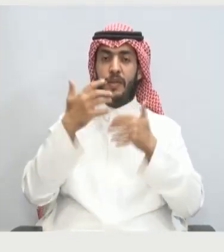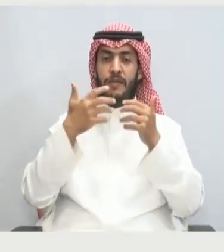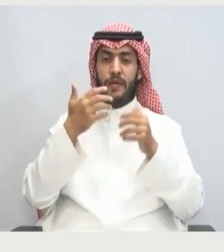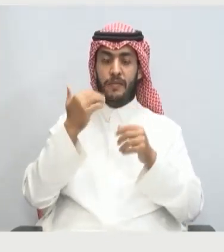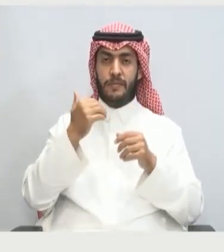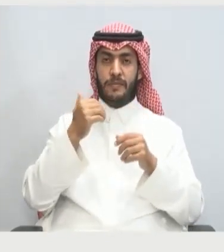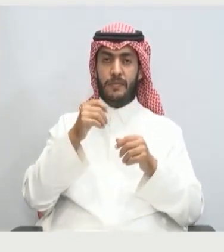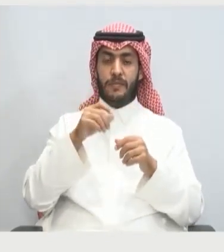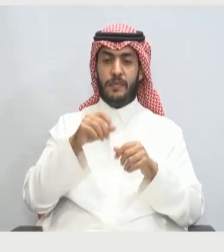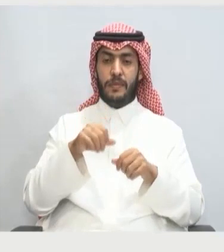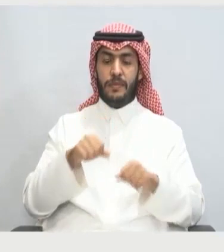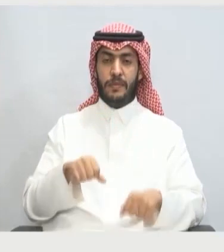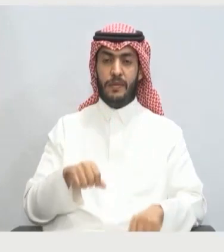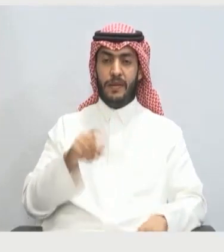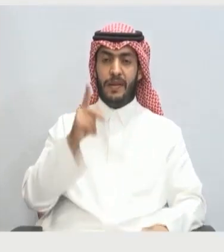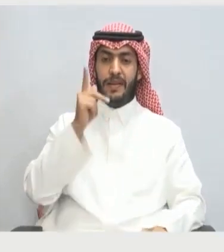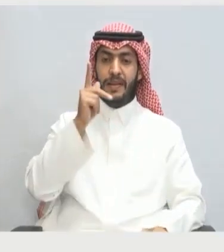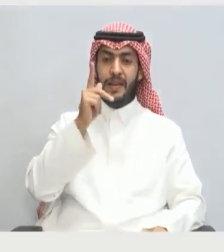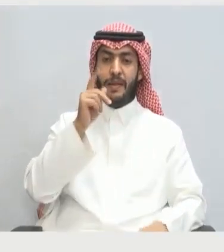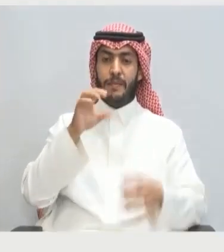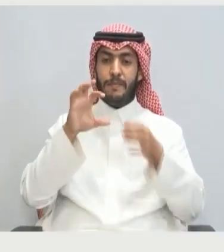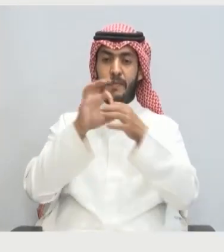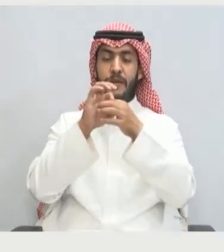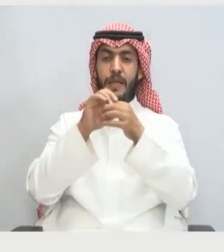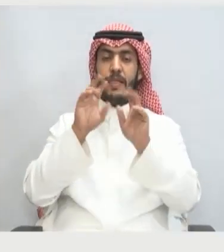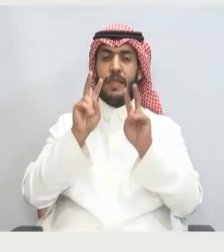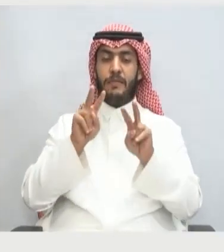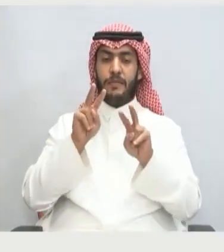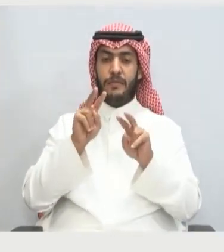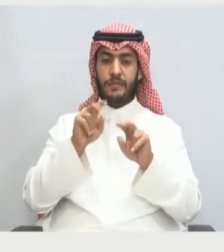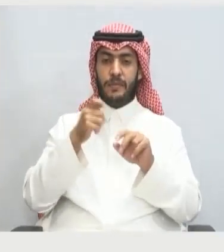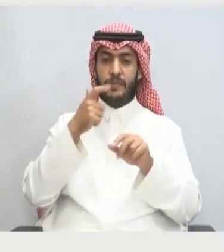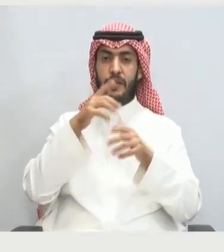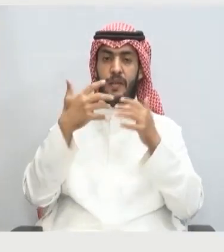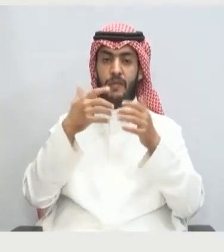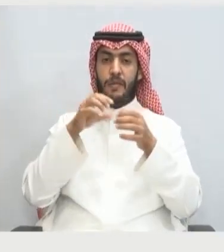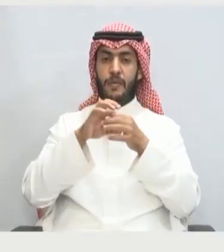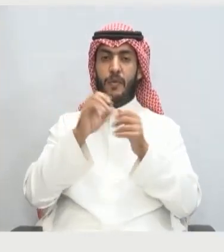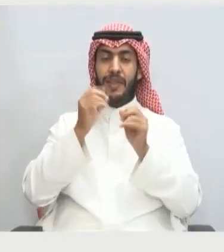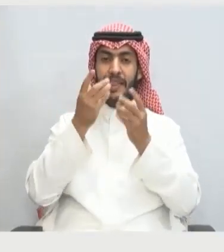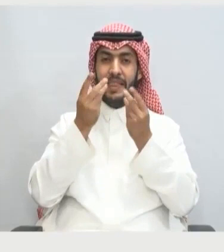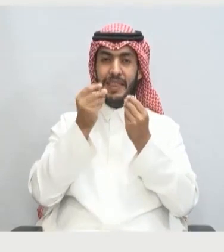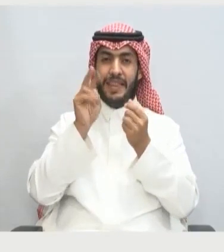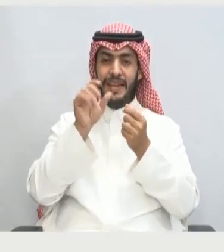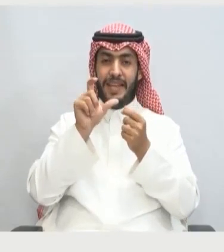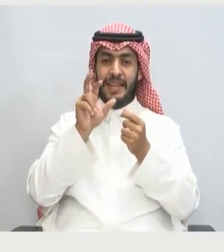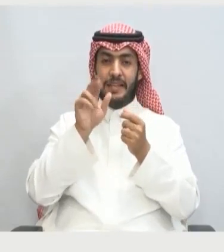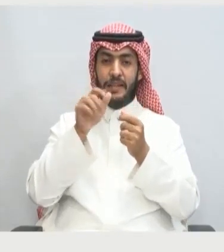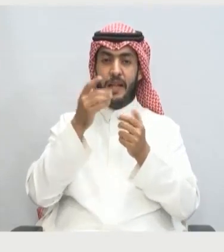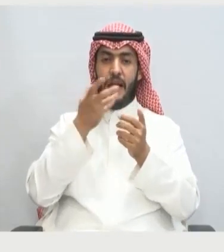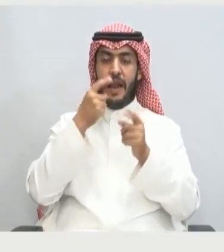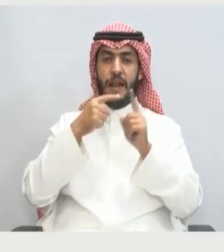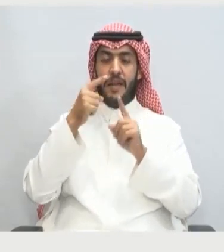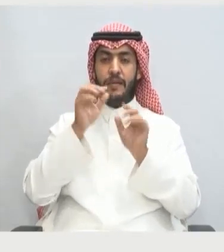التفاعل طبعا الكي يربط بين ثابت يربط بين سرعه التفاعل والتركيز وعند